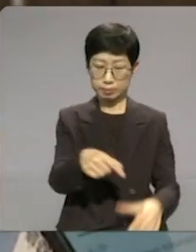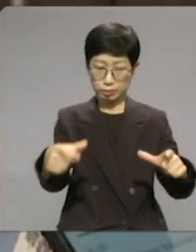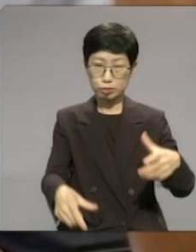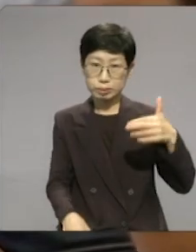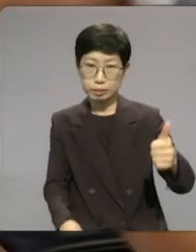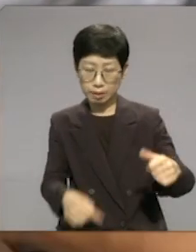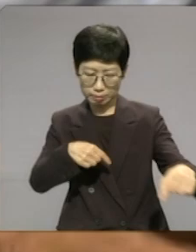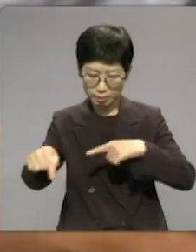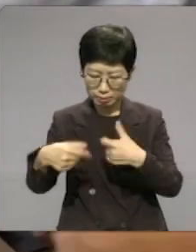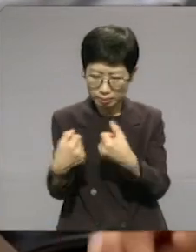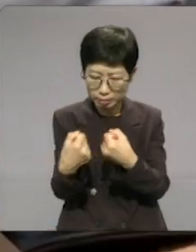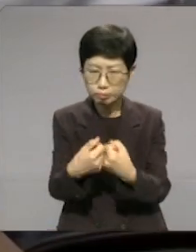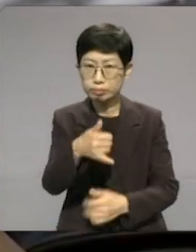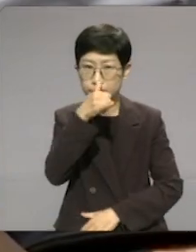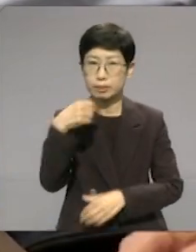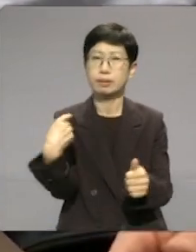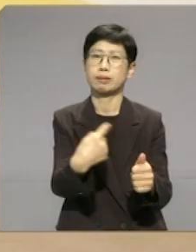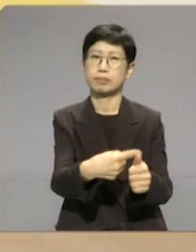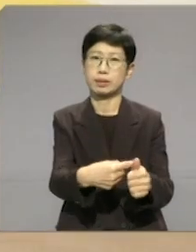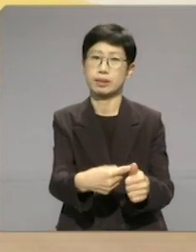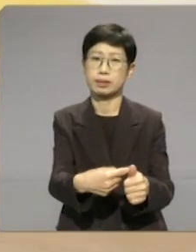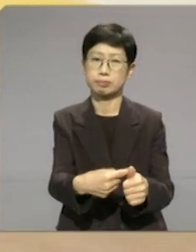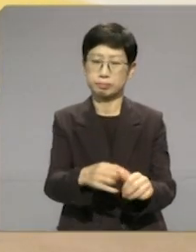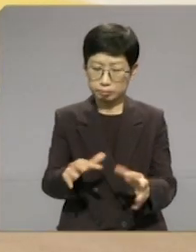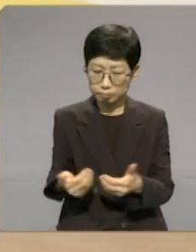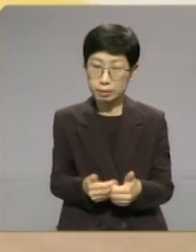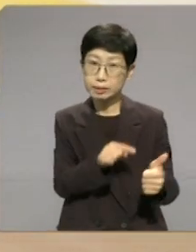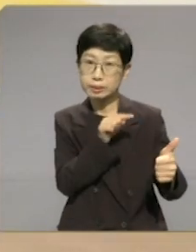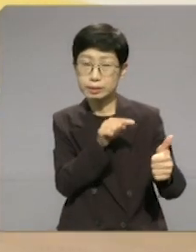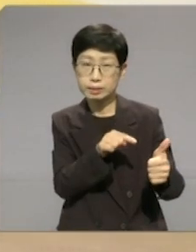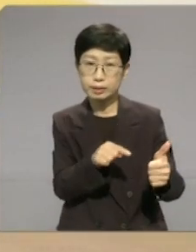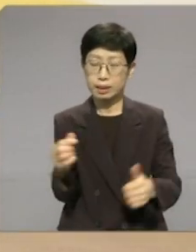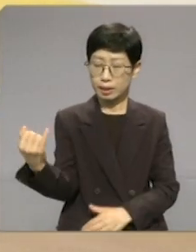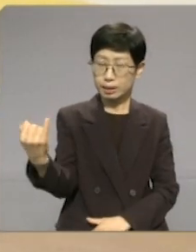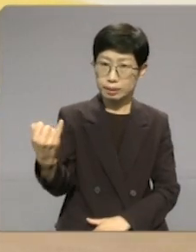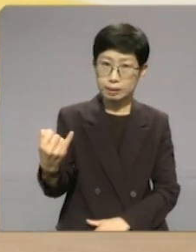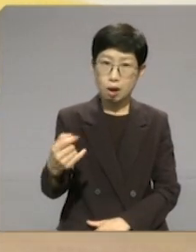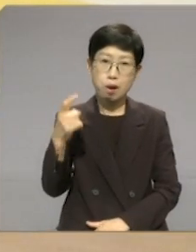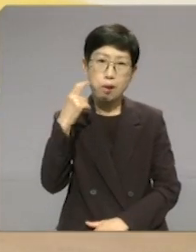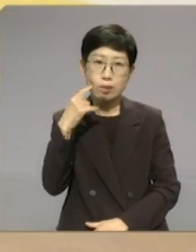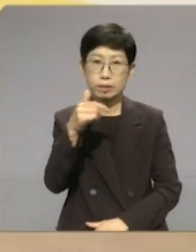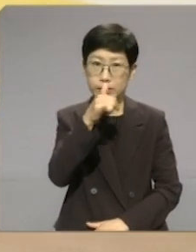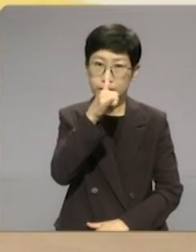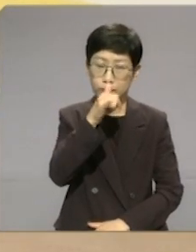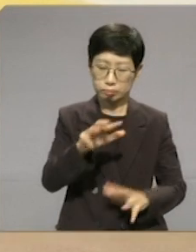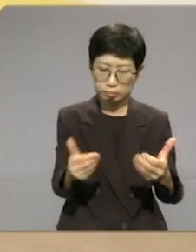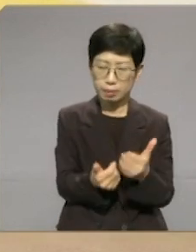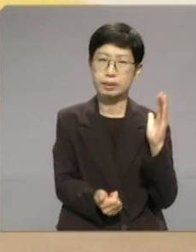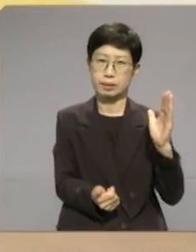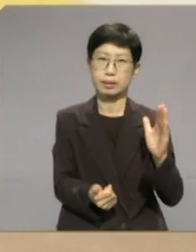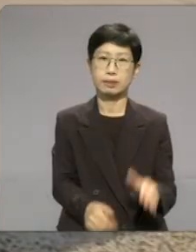주지사가 정치 게임을 하고 있다고 비난했고 디센티스 주지사는 해리스 부통령이 거짓말을 하고 있다고